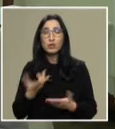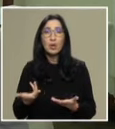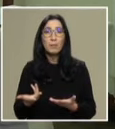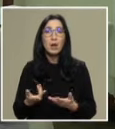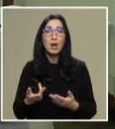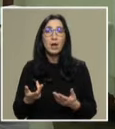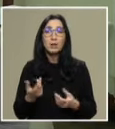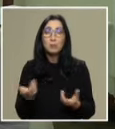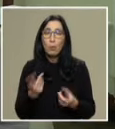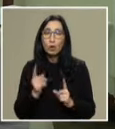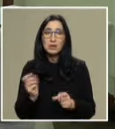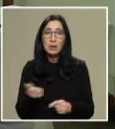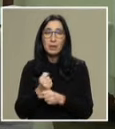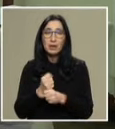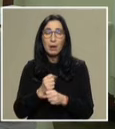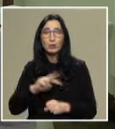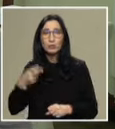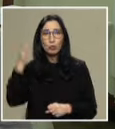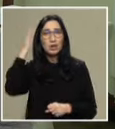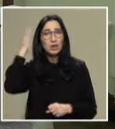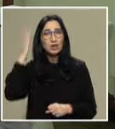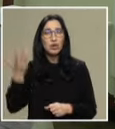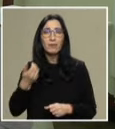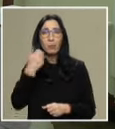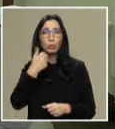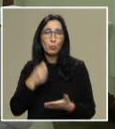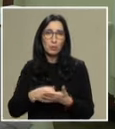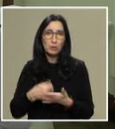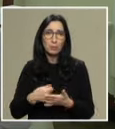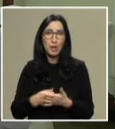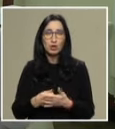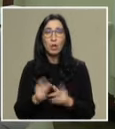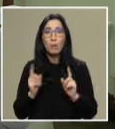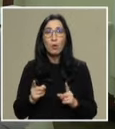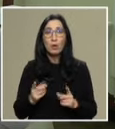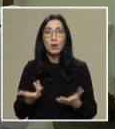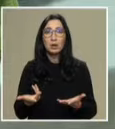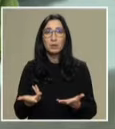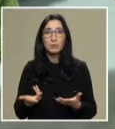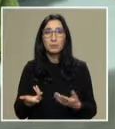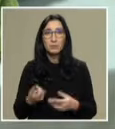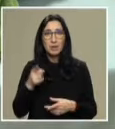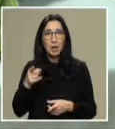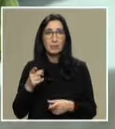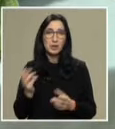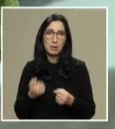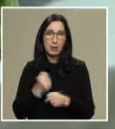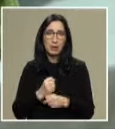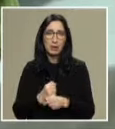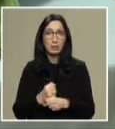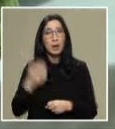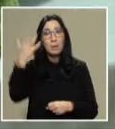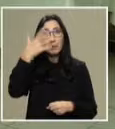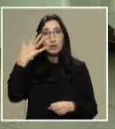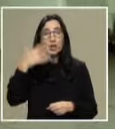другите държави, като по-добра парична заплата и мога да се реализирам там. А мечтаеш ли